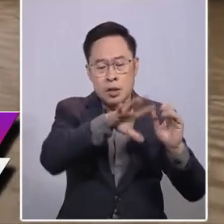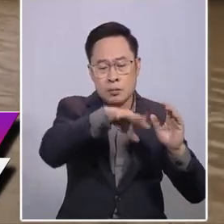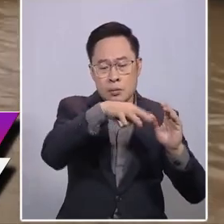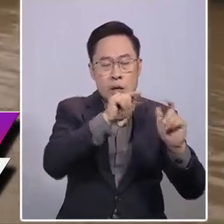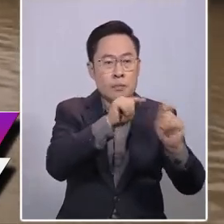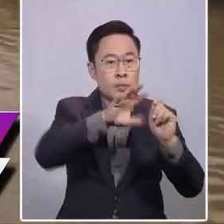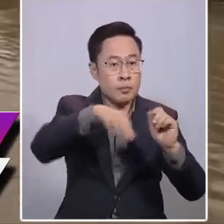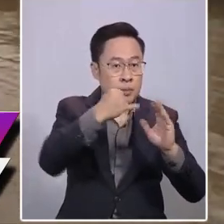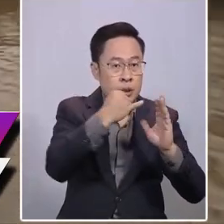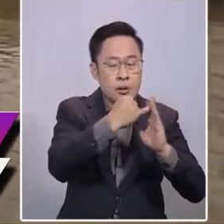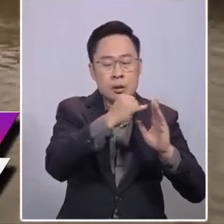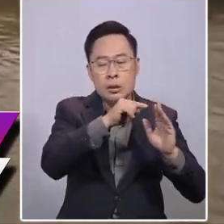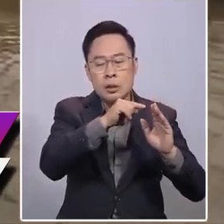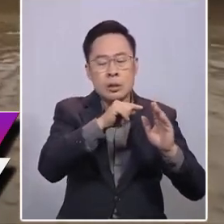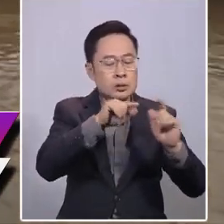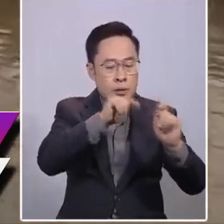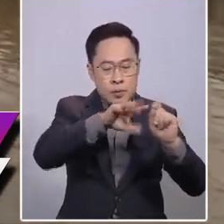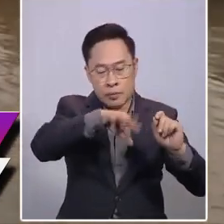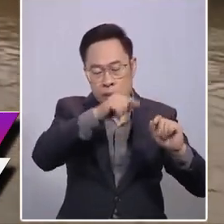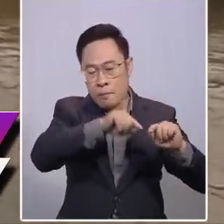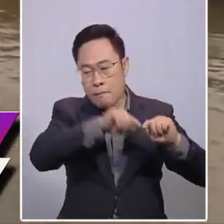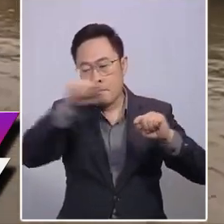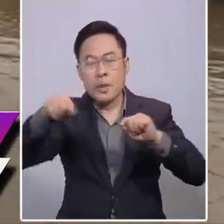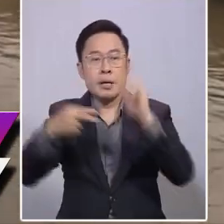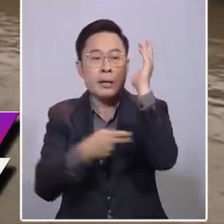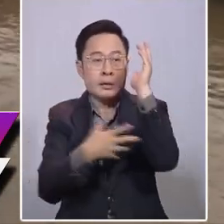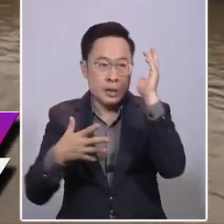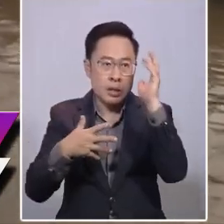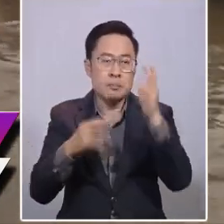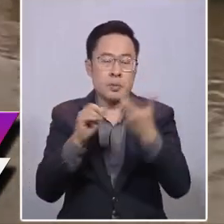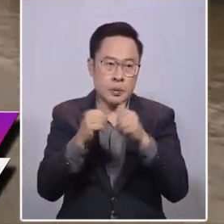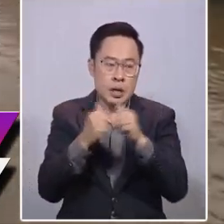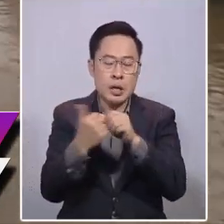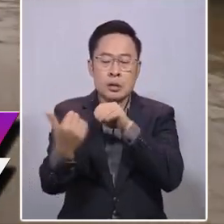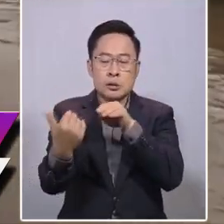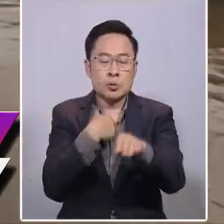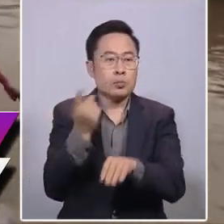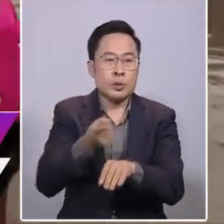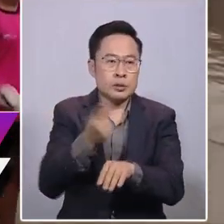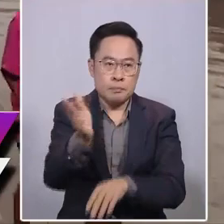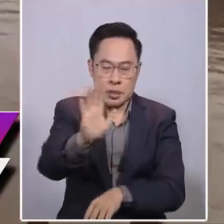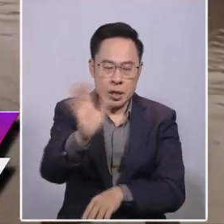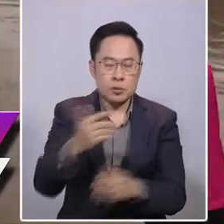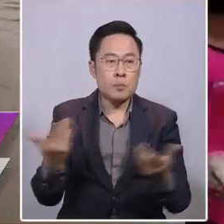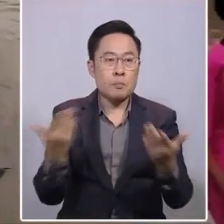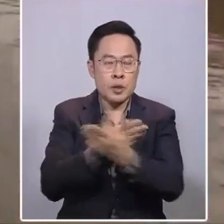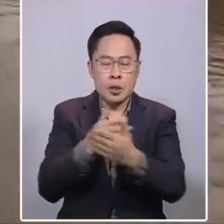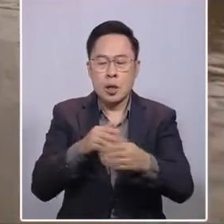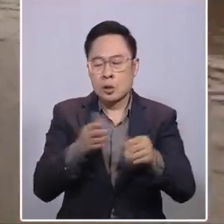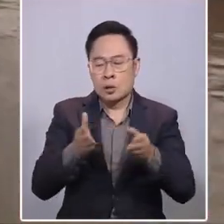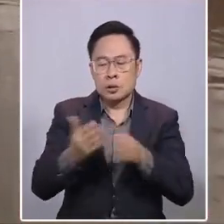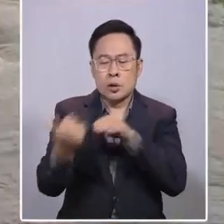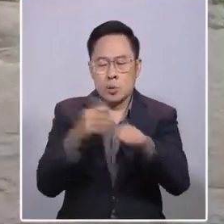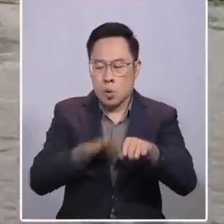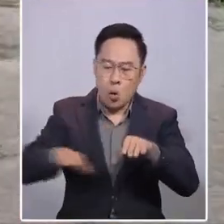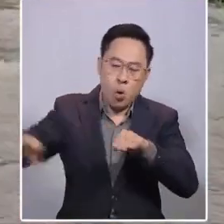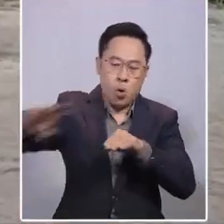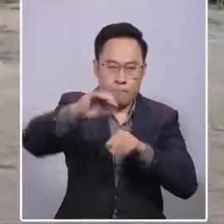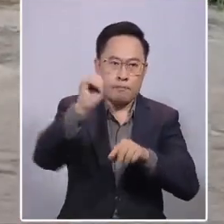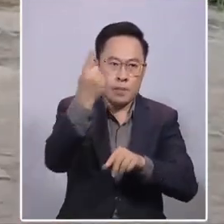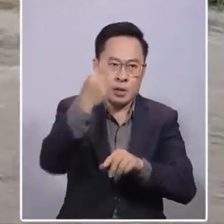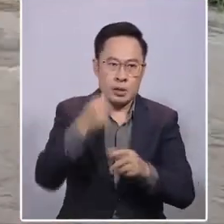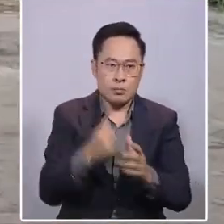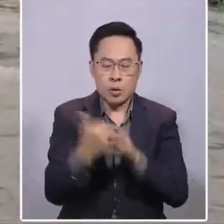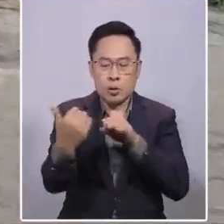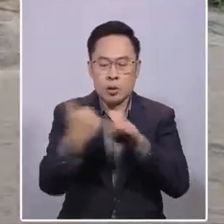งขลาสายใหม่แทนนะครับเพราะว่าตอนนี้ถนนกาญจนวณิชหาดใหญ่สงขลาสายเก่าเนี่ยน้ำท่วมถนนหลายจุดนะครับทั้งใน